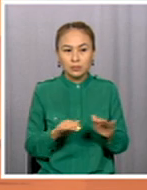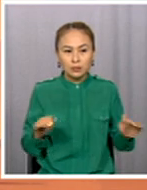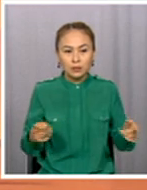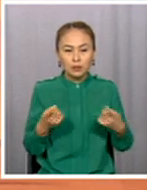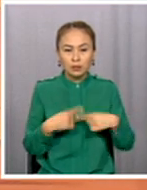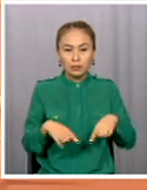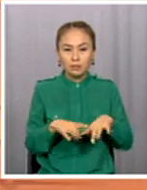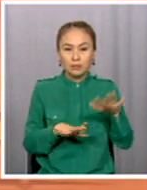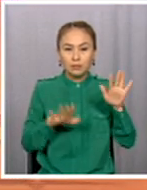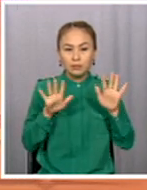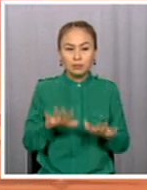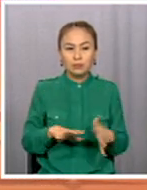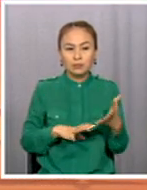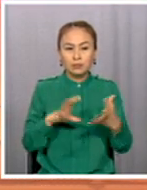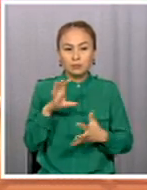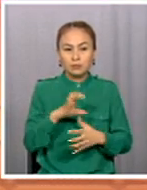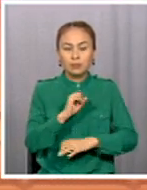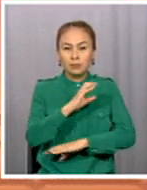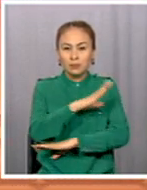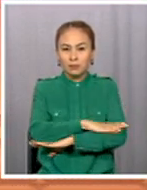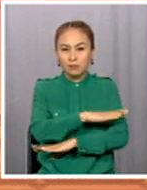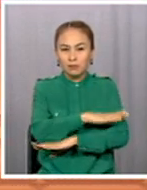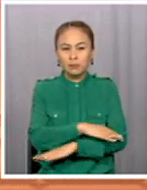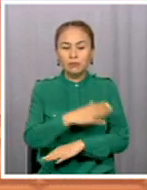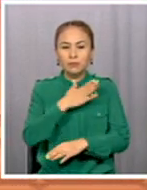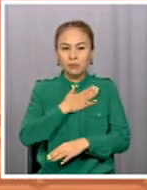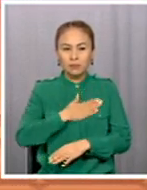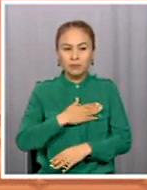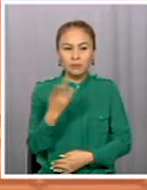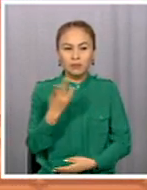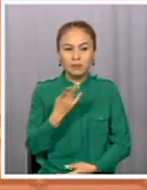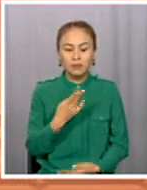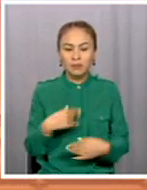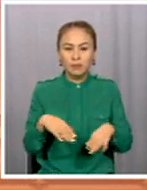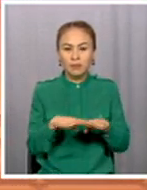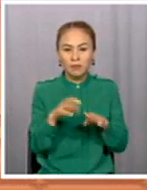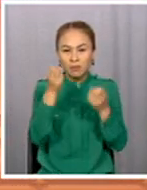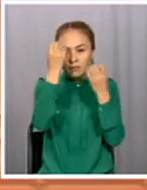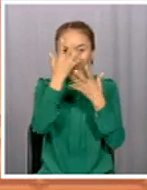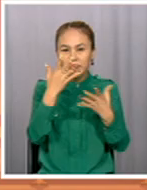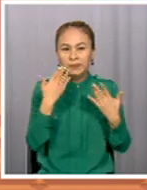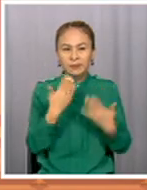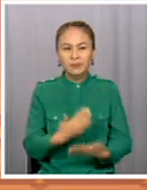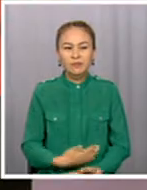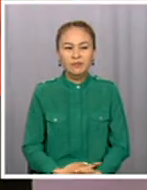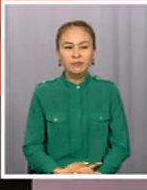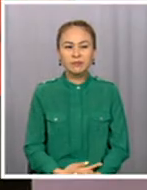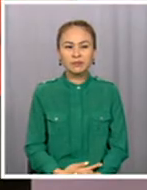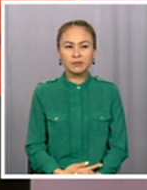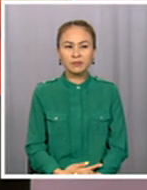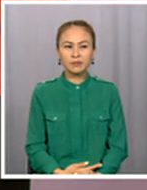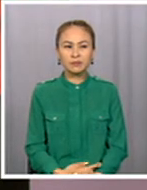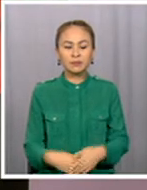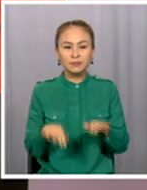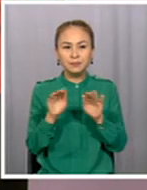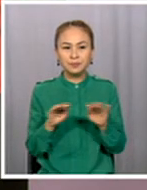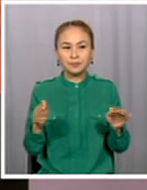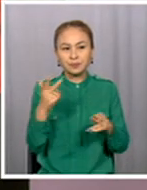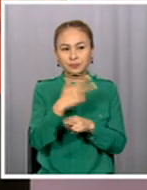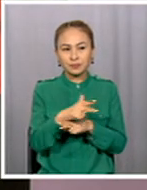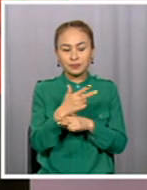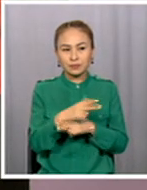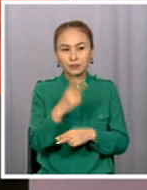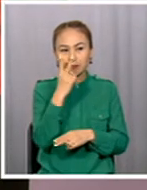қоғамдық орында өздеріңді тәртіпті байсал ұстаңдар. Бұл мәдениеттіліктің белгісі. Балалар, бейне